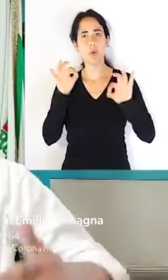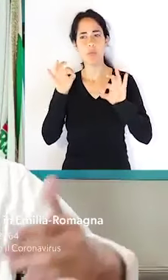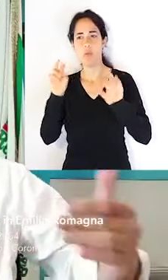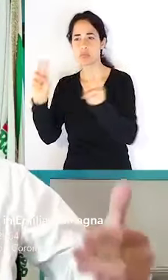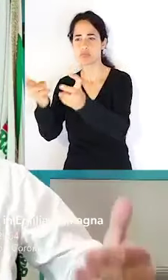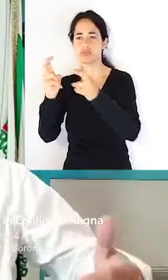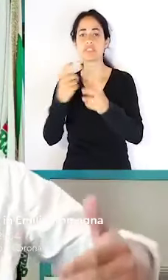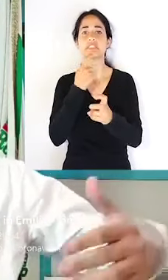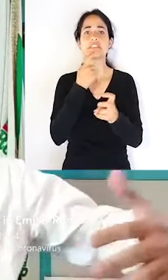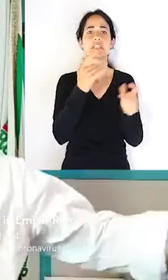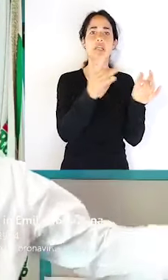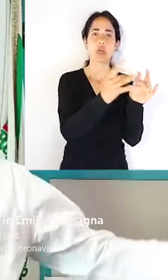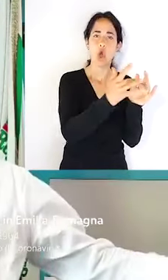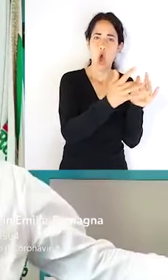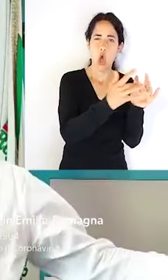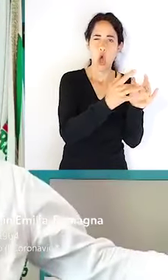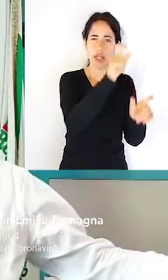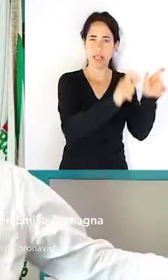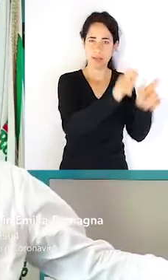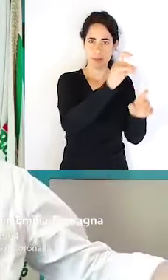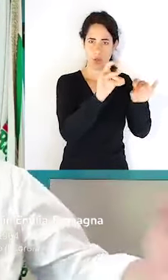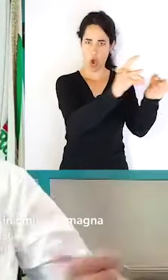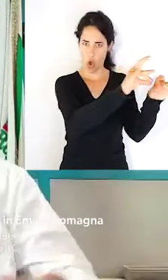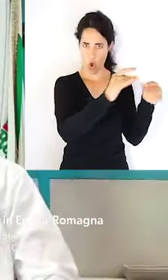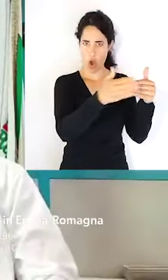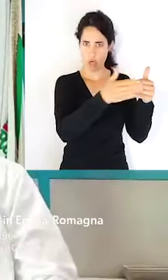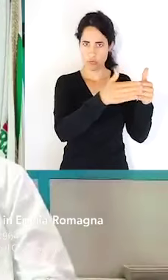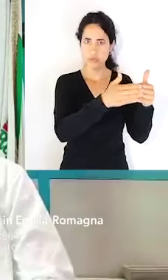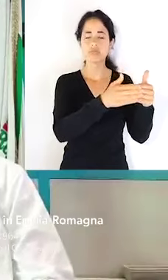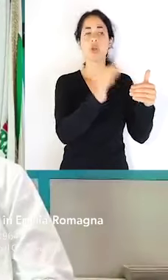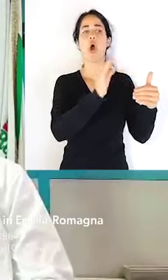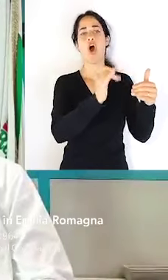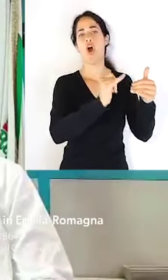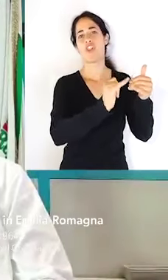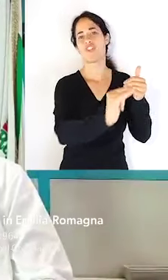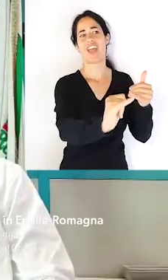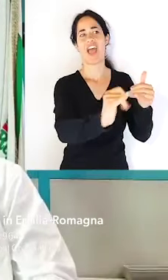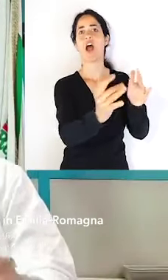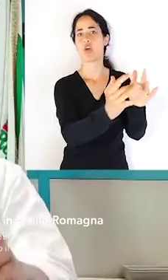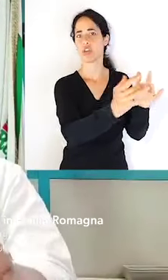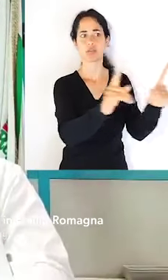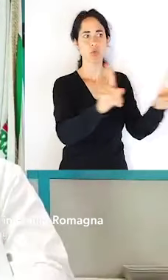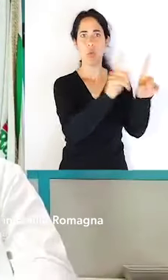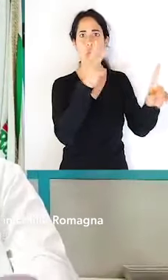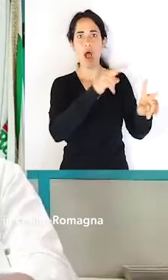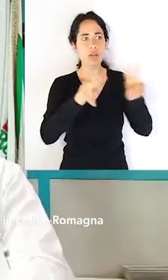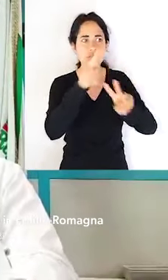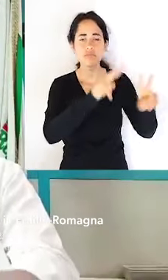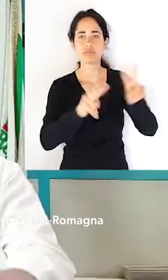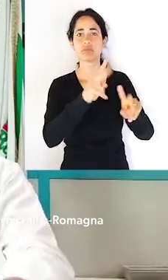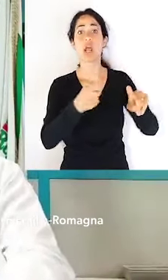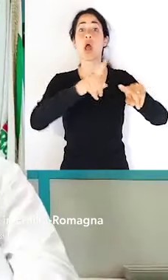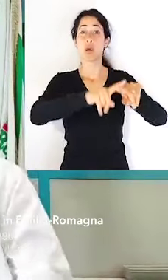i contatti stretti e larghi anche delle persone sintomatiche, ma, anche di andare a